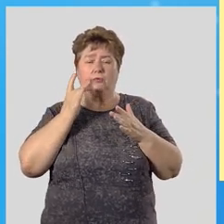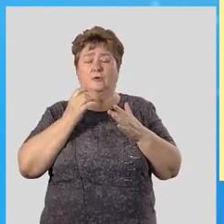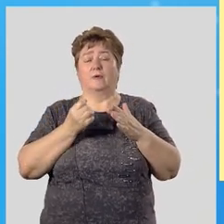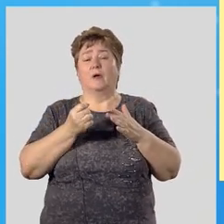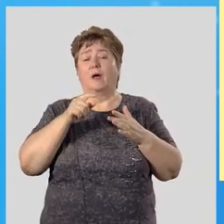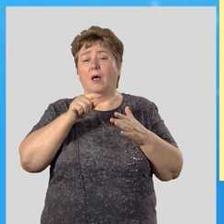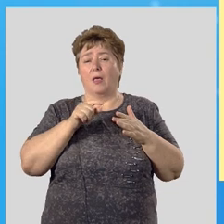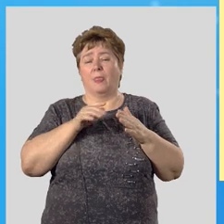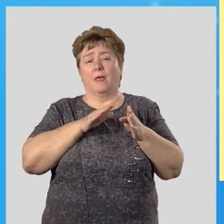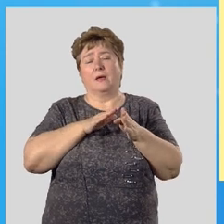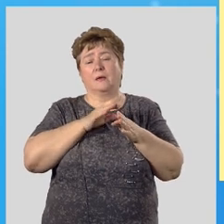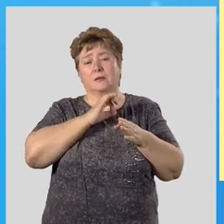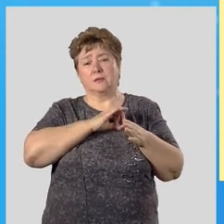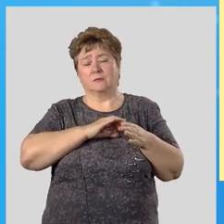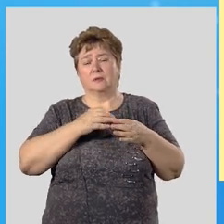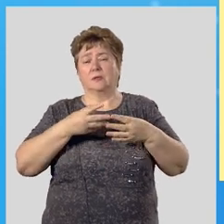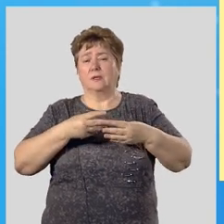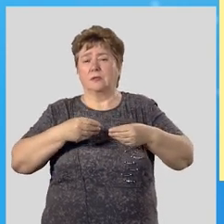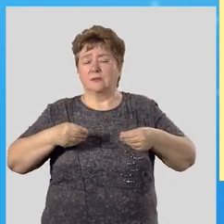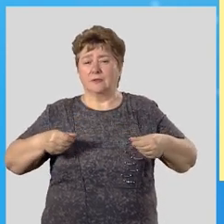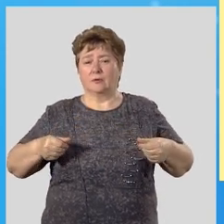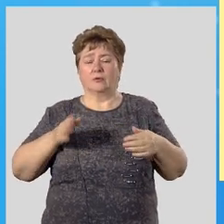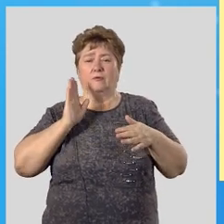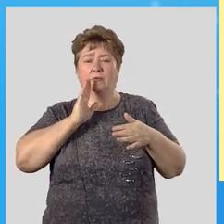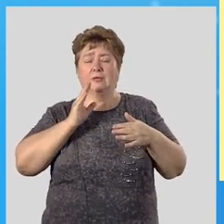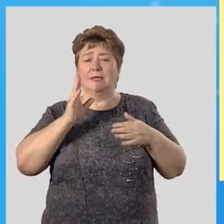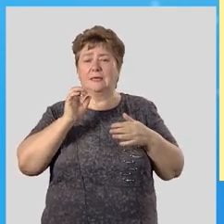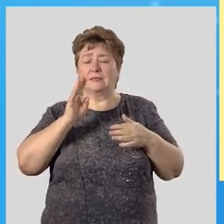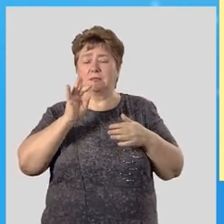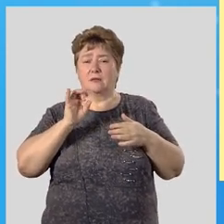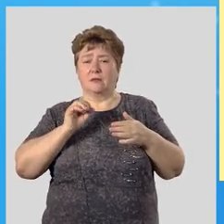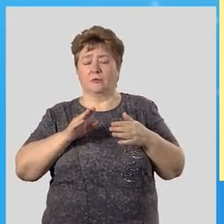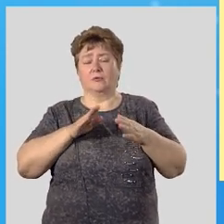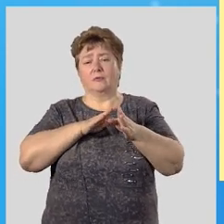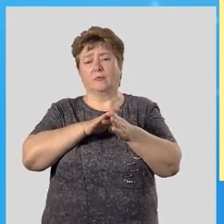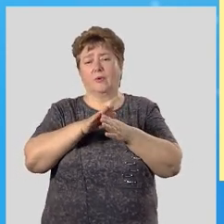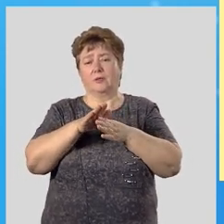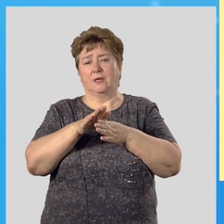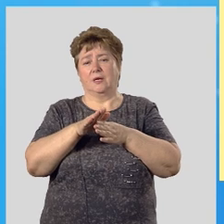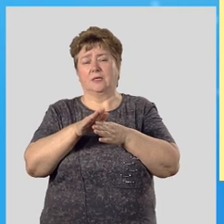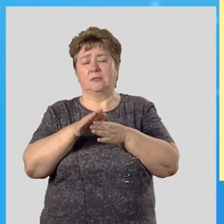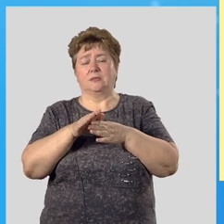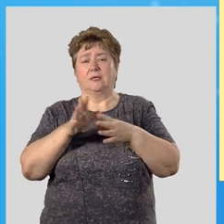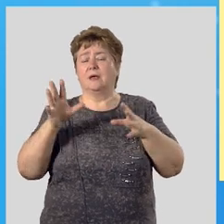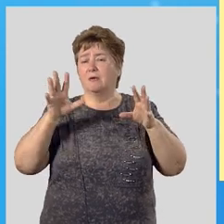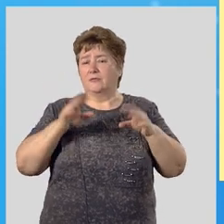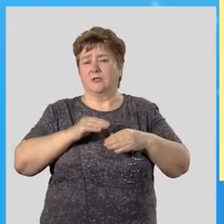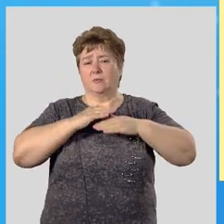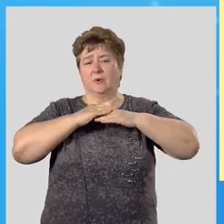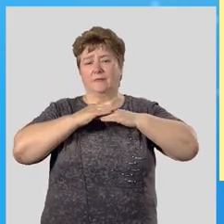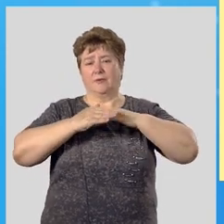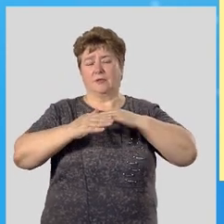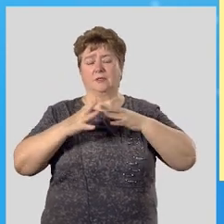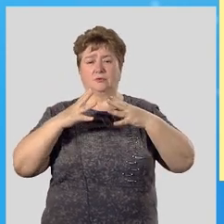она использует растворенный в воде кислород, осуществляется всей